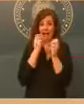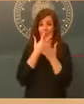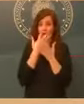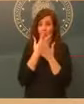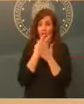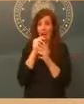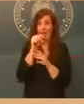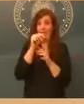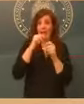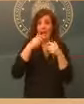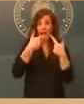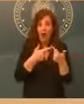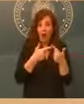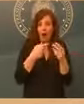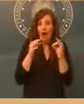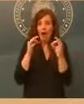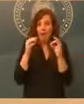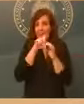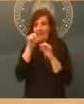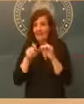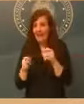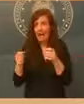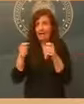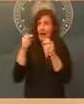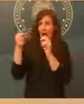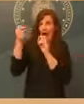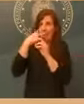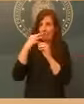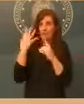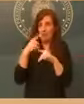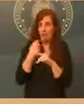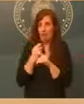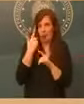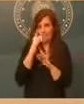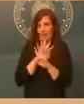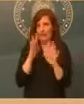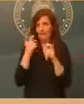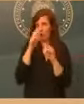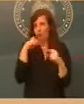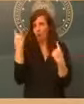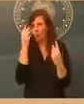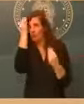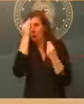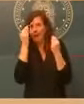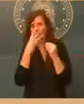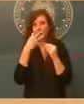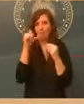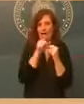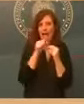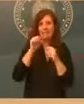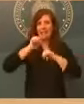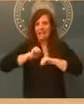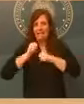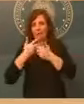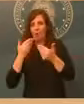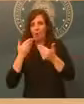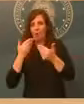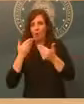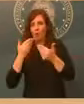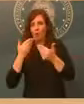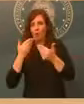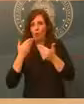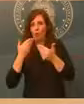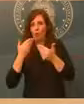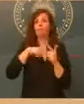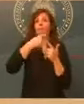al MES e alle spese per la sanità pubblica. E poi volevo chiedere alla Ministra Azzolina attorno alle